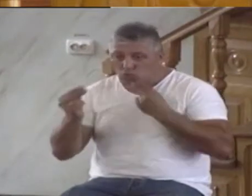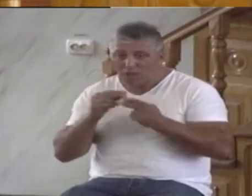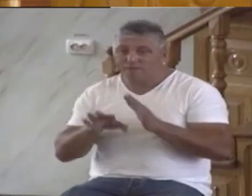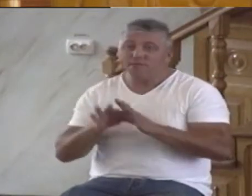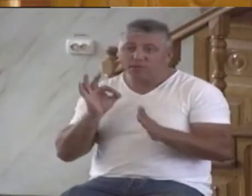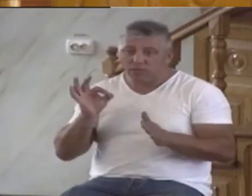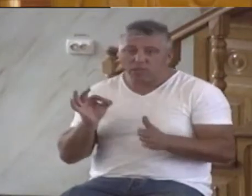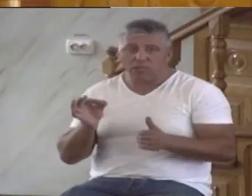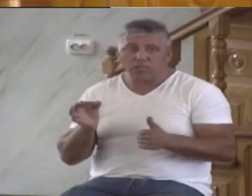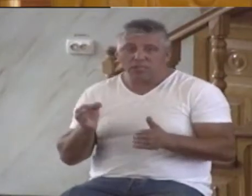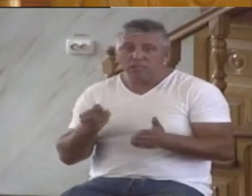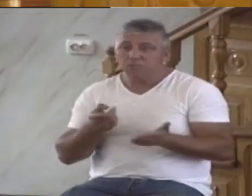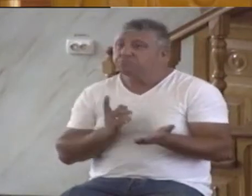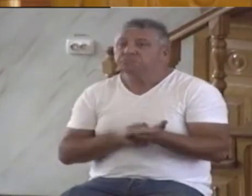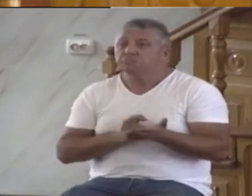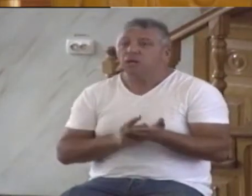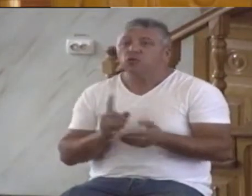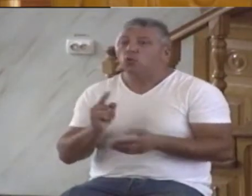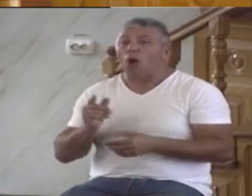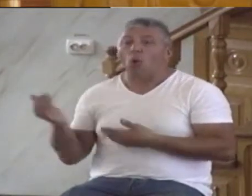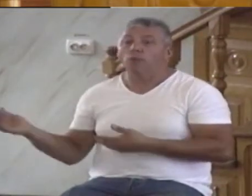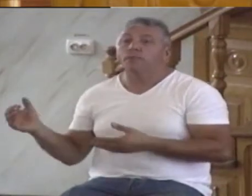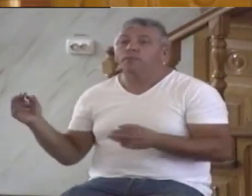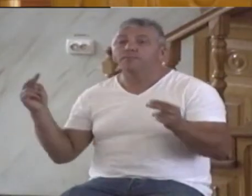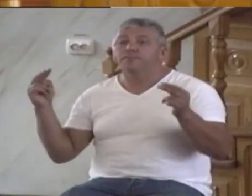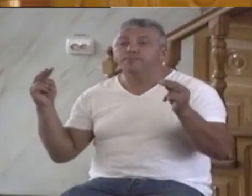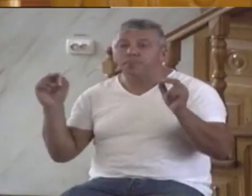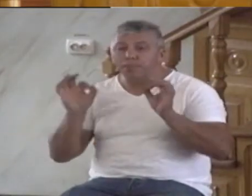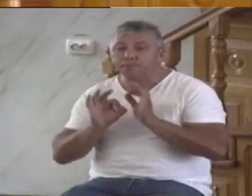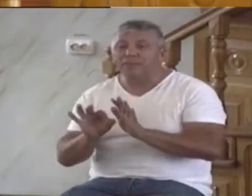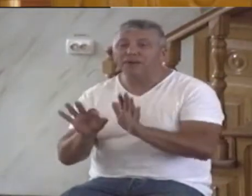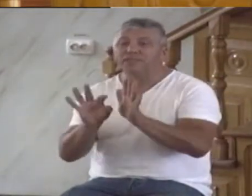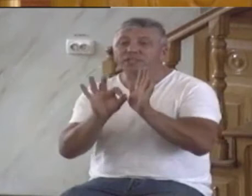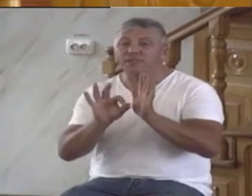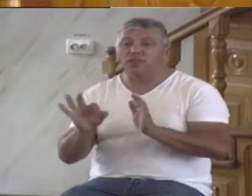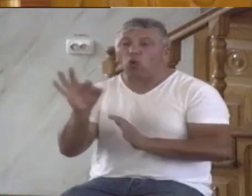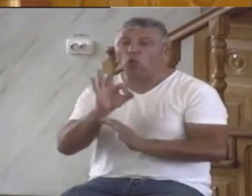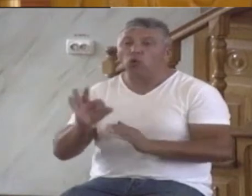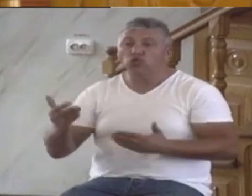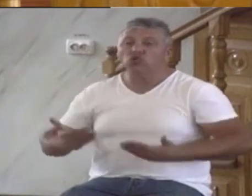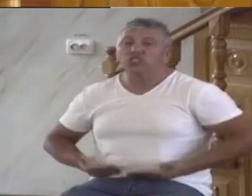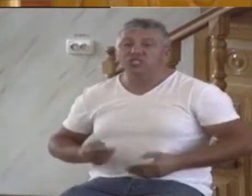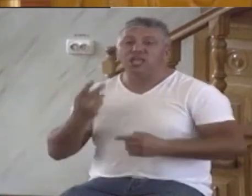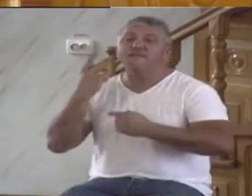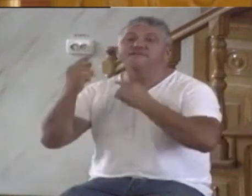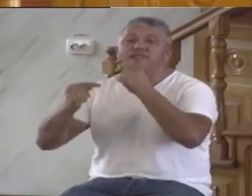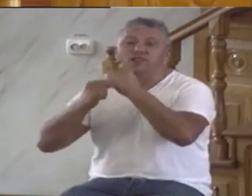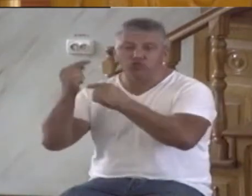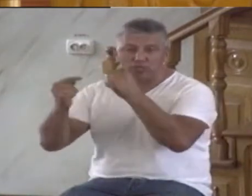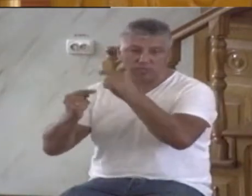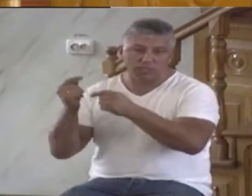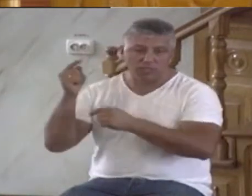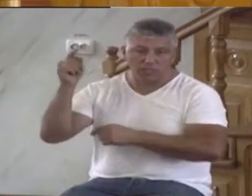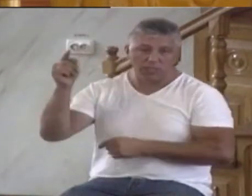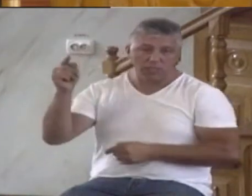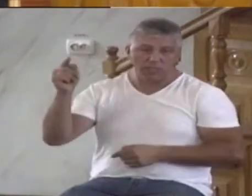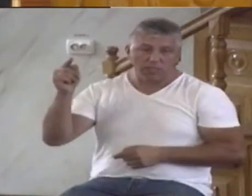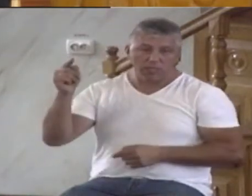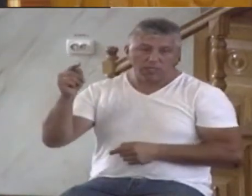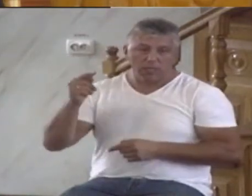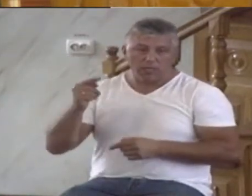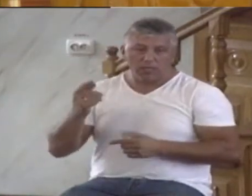о том, что он проповедовал о жизни вечной. По сути, это